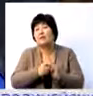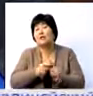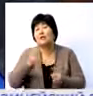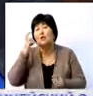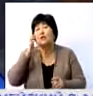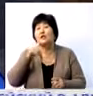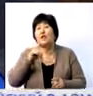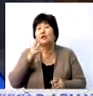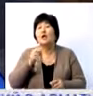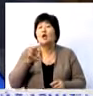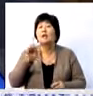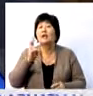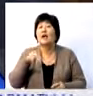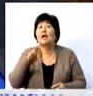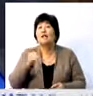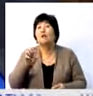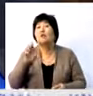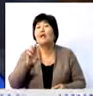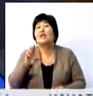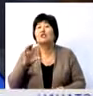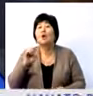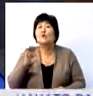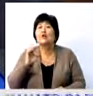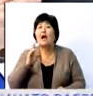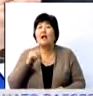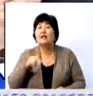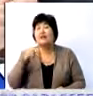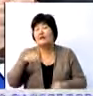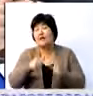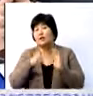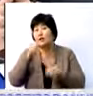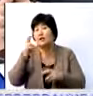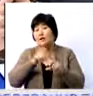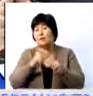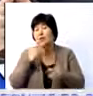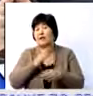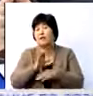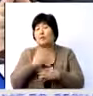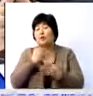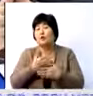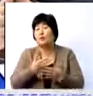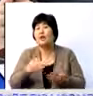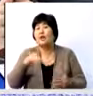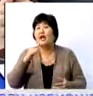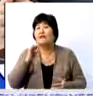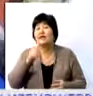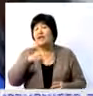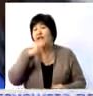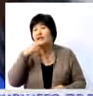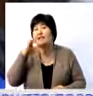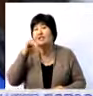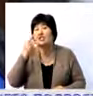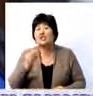сланцев на ванадиевом месторождении Баласаускандах. С 2016 года предприятие экспортирует свою продукцию в Тайвань, Россию, США